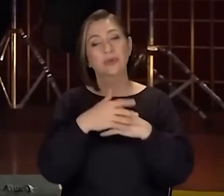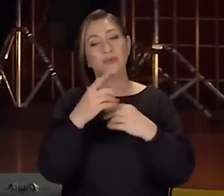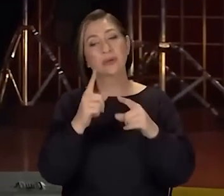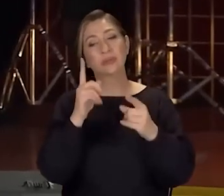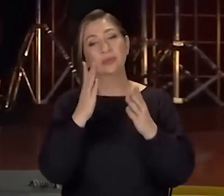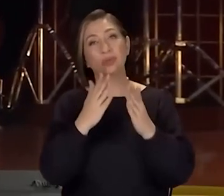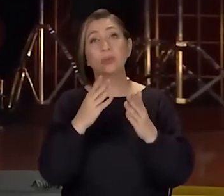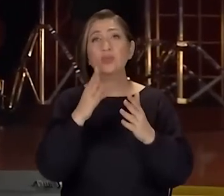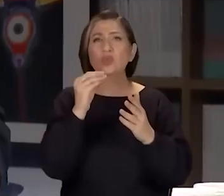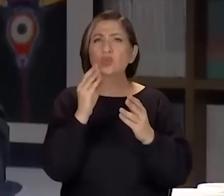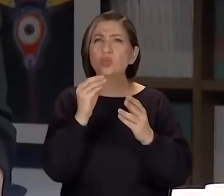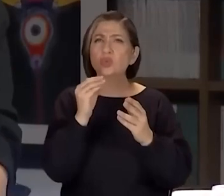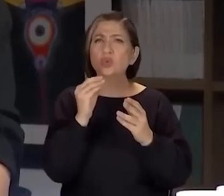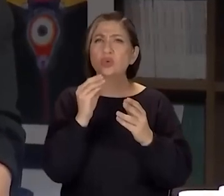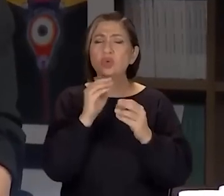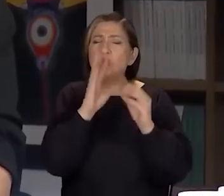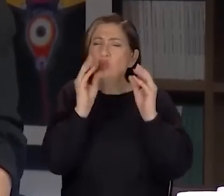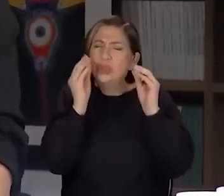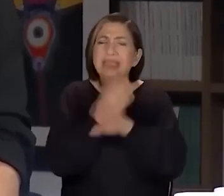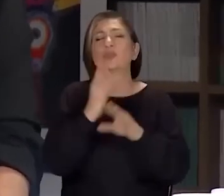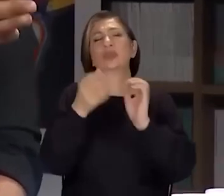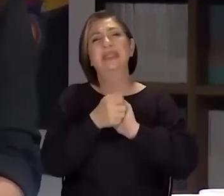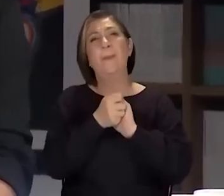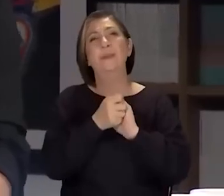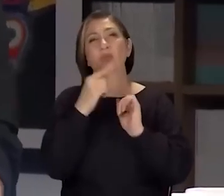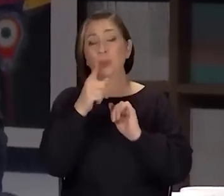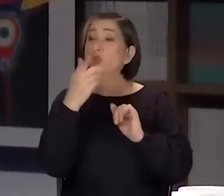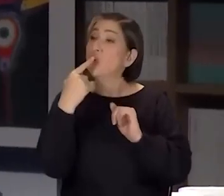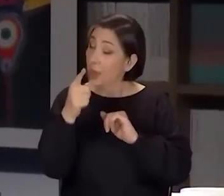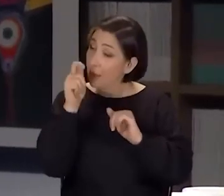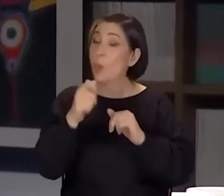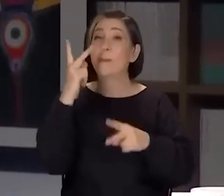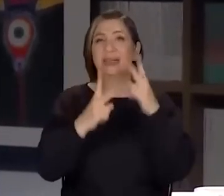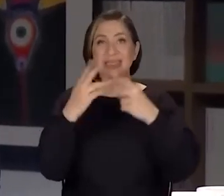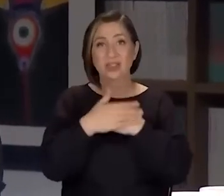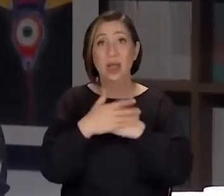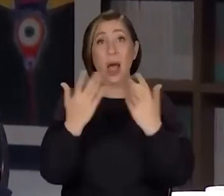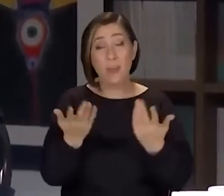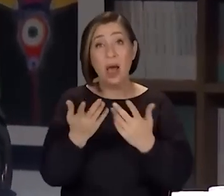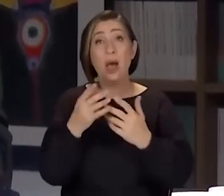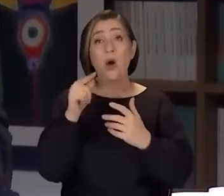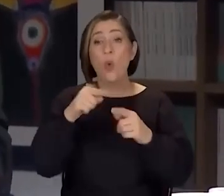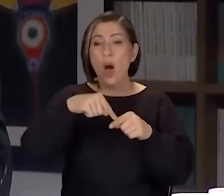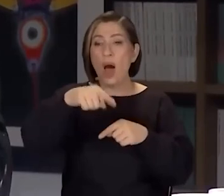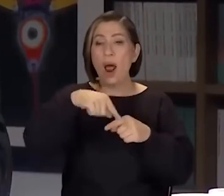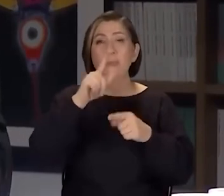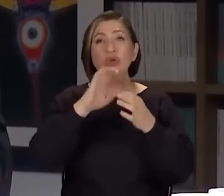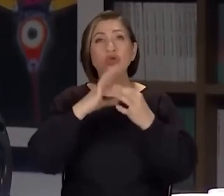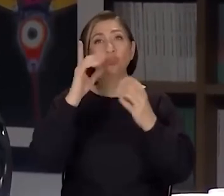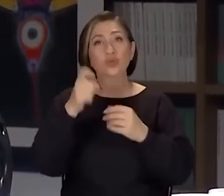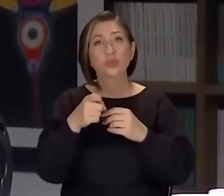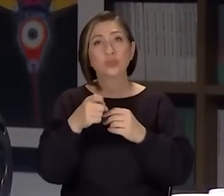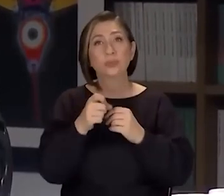yaparım. Bir şey söyleyeyim mi? Çok tüm samimiyetimle söyleyeyim. Tabii ki söylediklerinizi de yapıyorum bazı geceler. Fakat bu ara şöyle bir çözüm